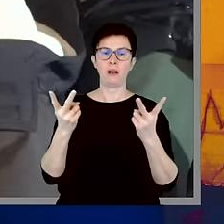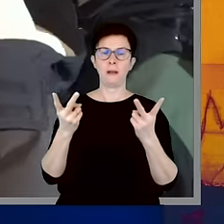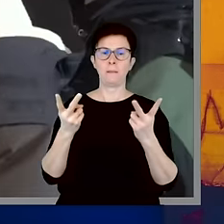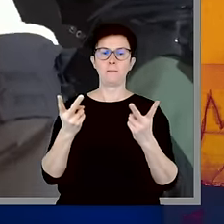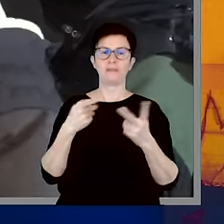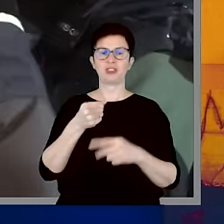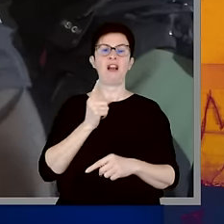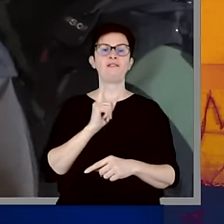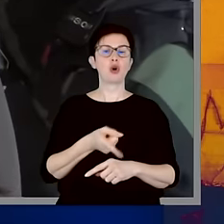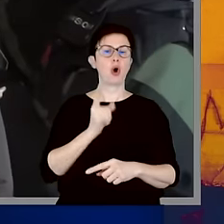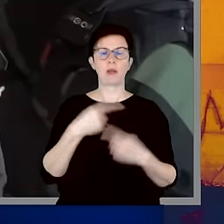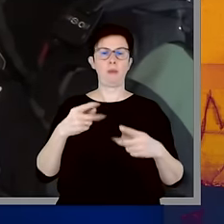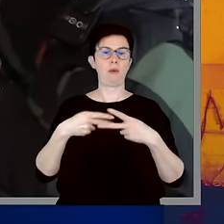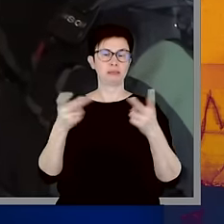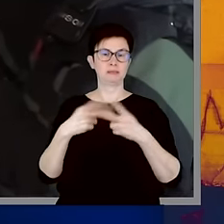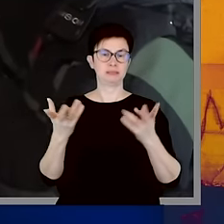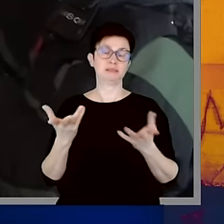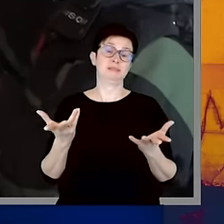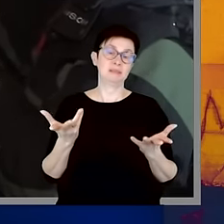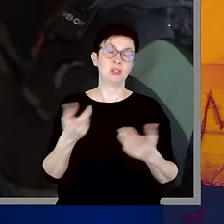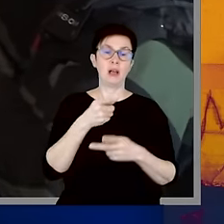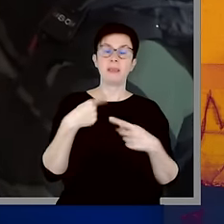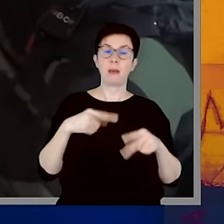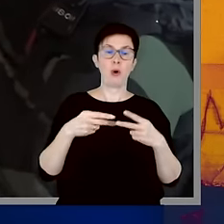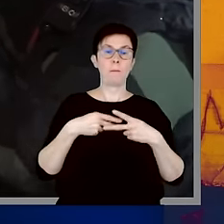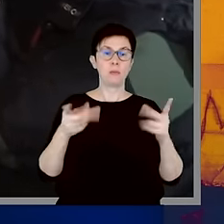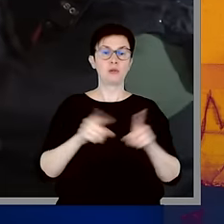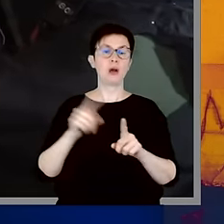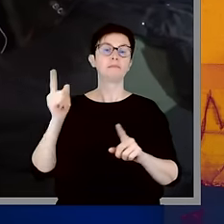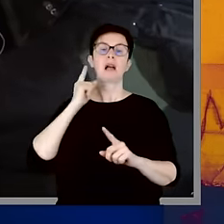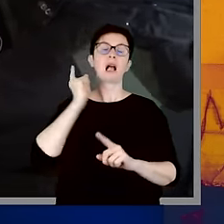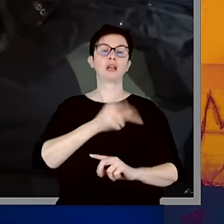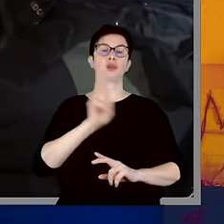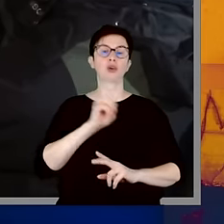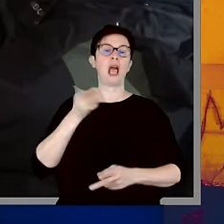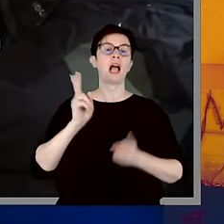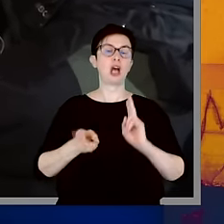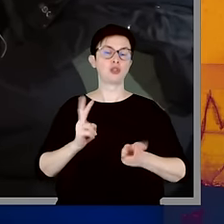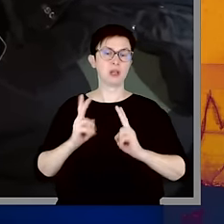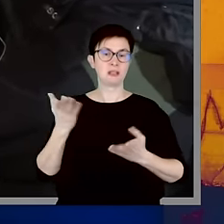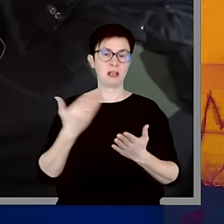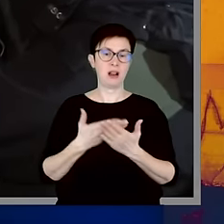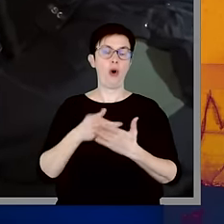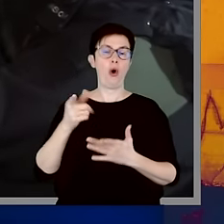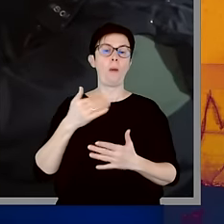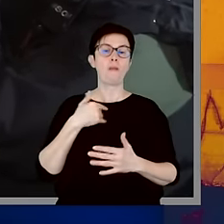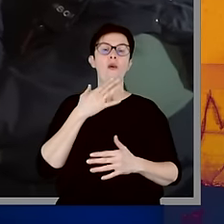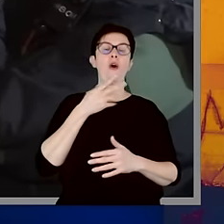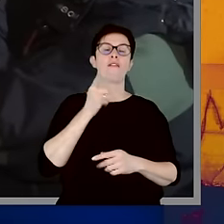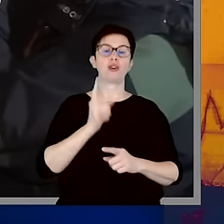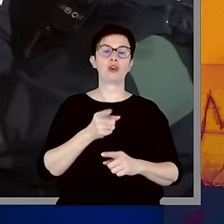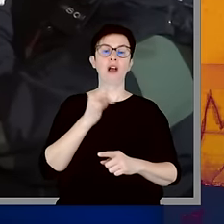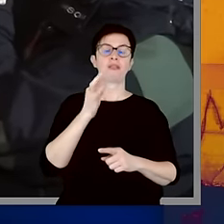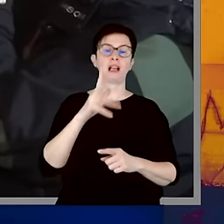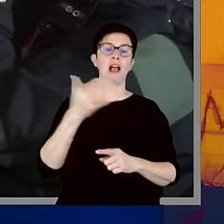wyroków. I przypominam, że nie publikowała także na polecenie pani Jarosława Kaczyńskiego, to jeszcze raz, który mówił o wyrokach Trybunału Konstytucyjnego wówczas, że